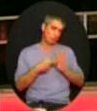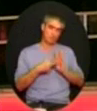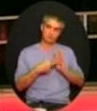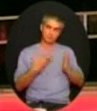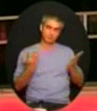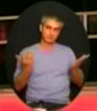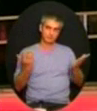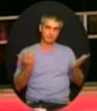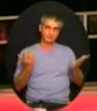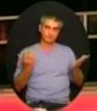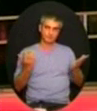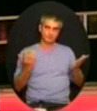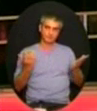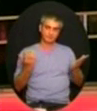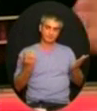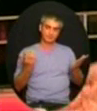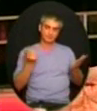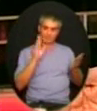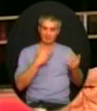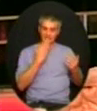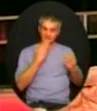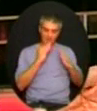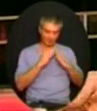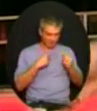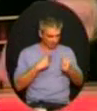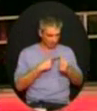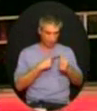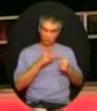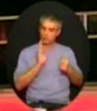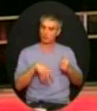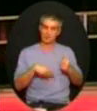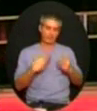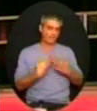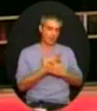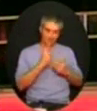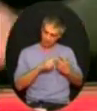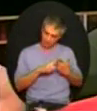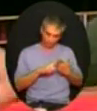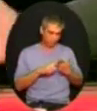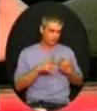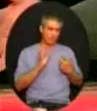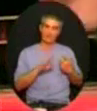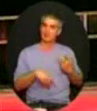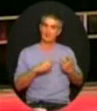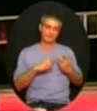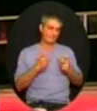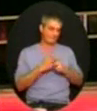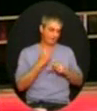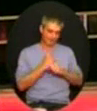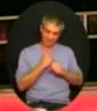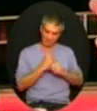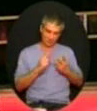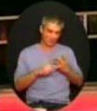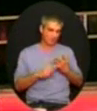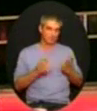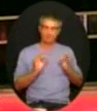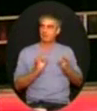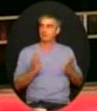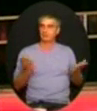הפוליטית. גם מישראל ביתנו, גם מחדש, גם ממפלגת העבודה.